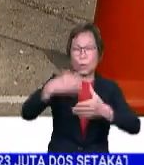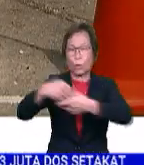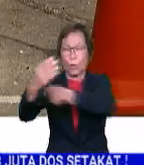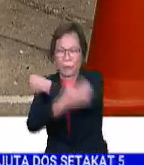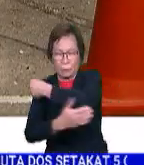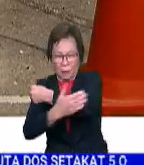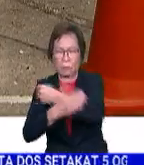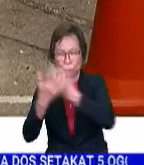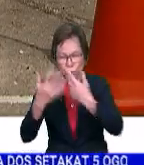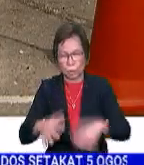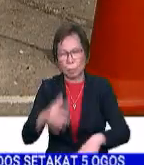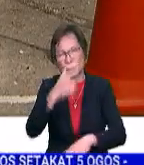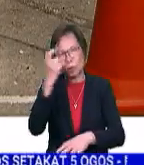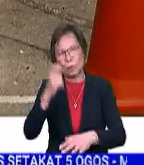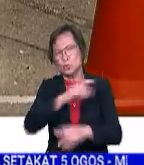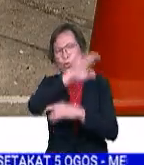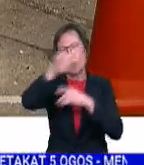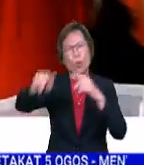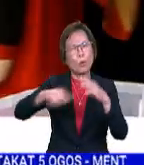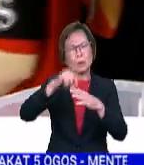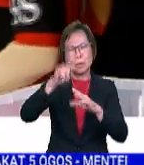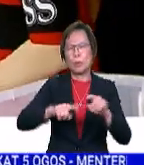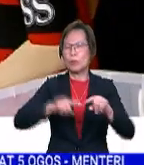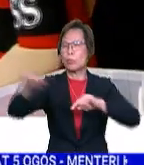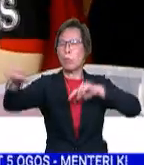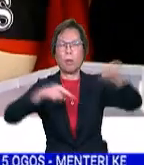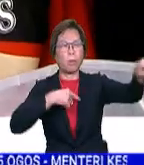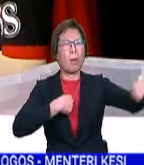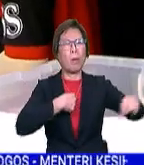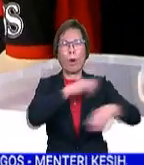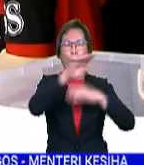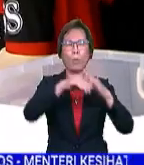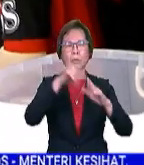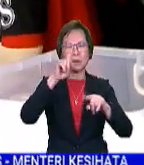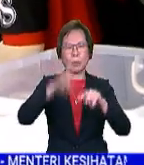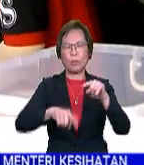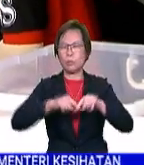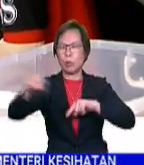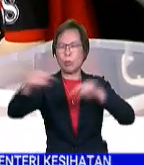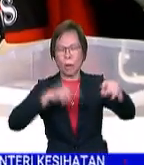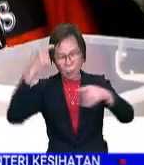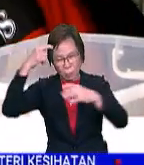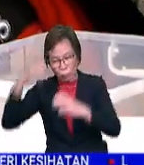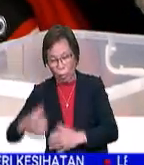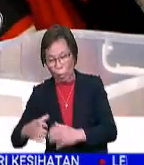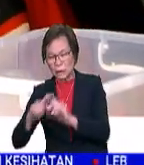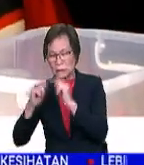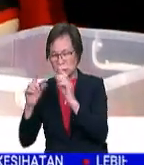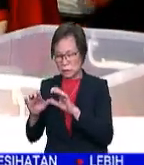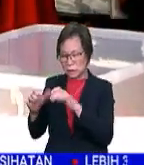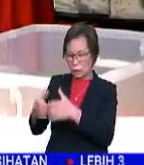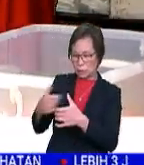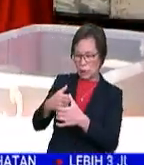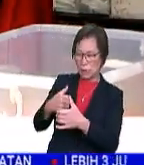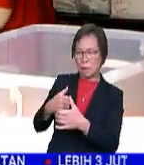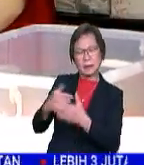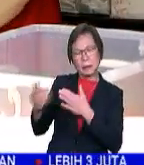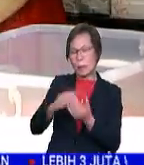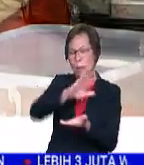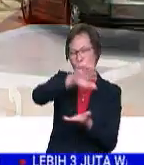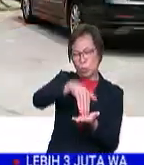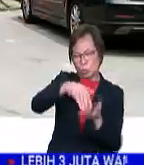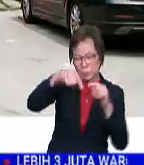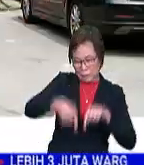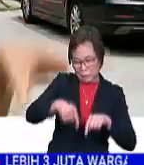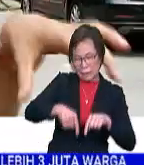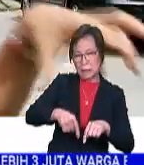sebabkan bila semua tak boleh bergerak, saya ambil keputusan dengan tim saya di Yayasan Jamin untuk kita centralize, kita pusatkan di